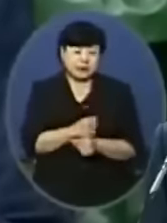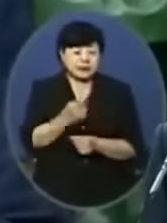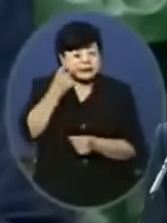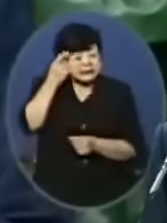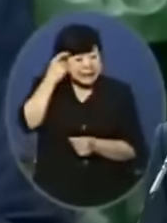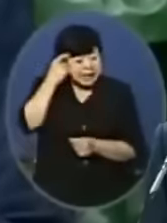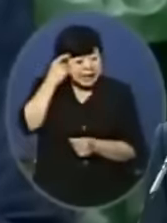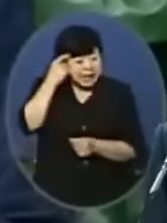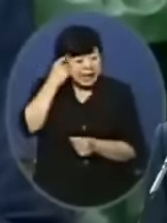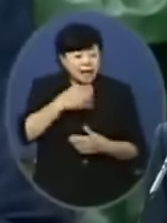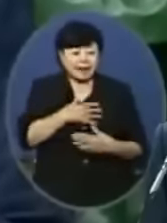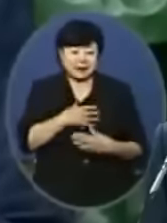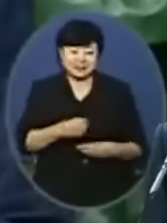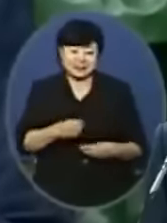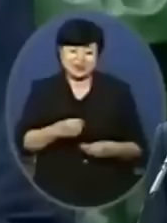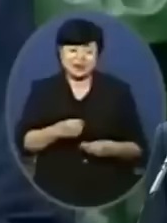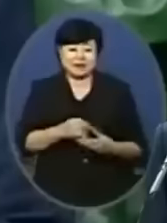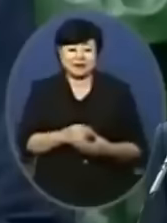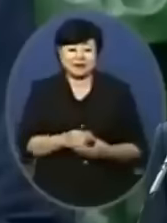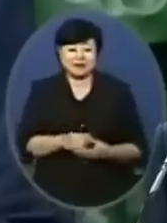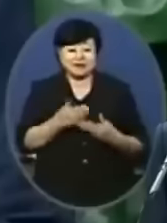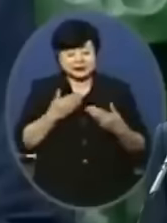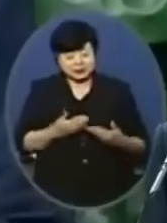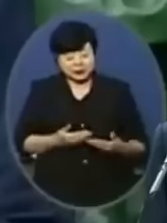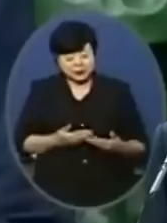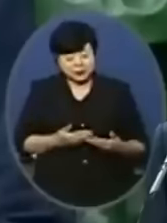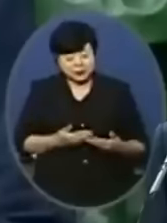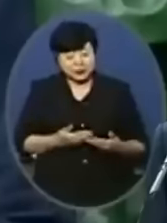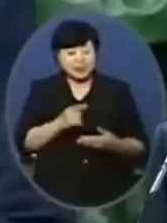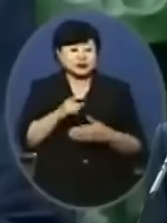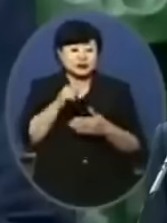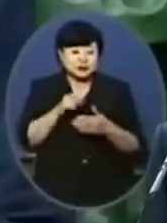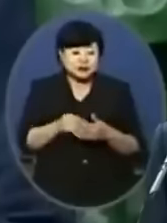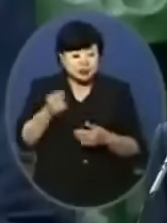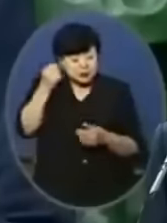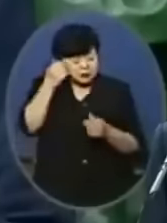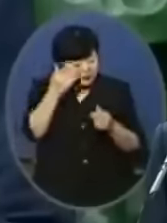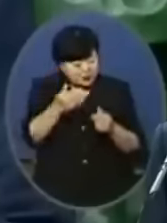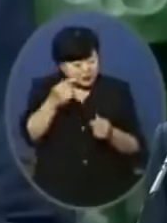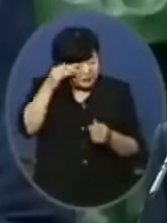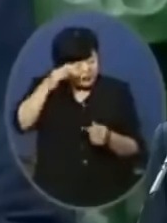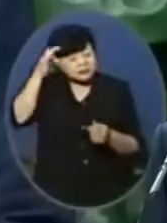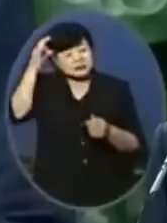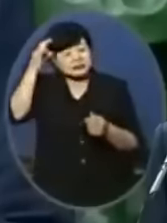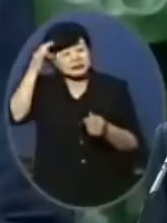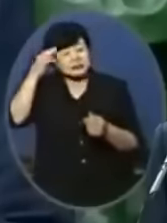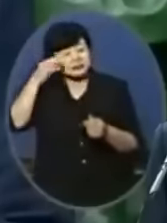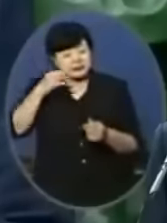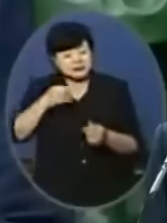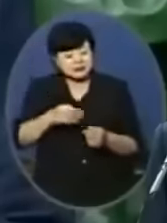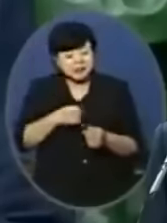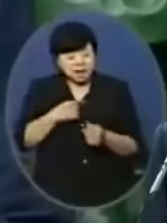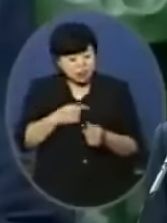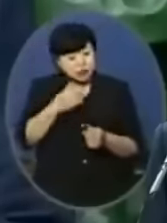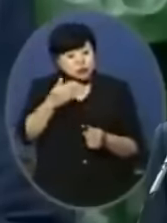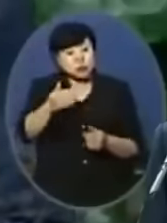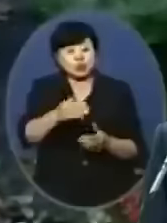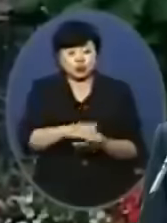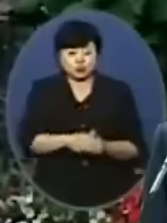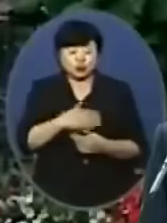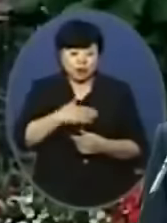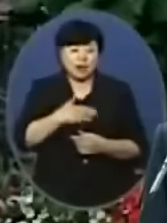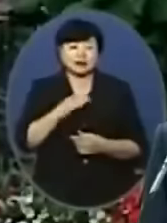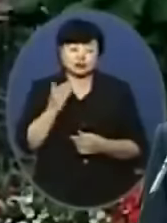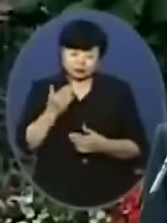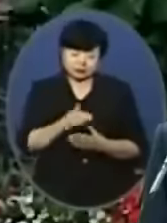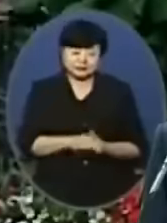생각이 안정되고 잠잠하고 조용한 가운데 성령이 생각을 집어넣어주면 우리가 잘 알아들을